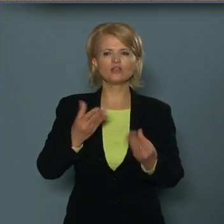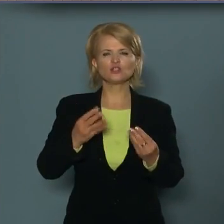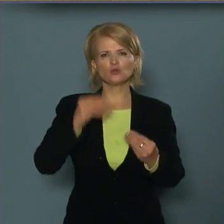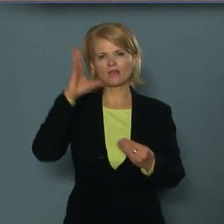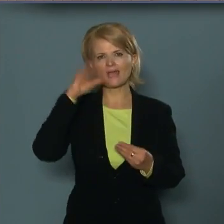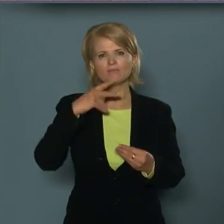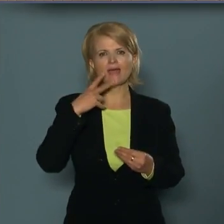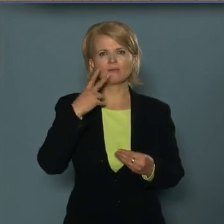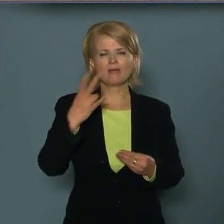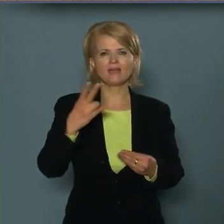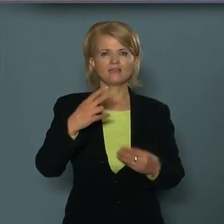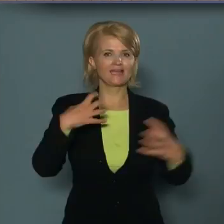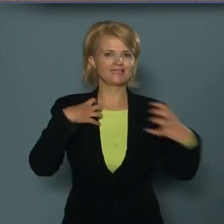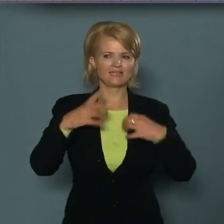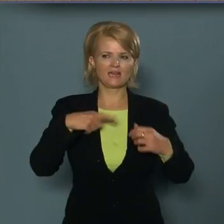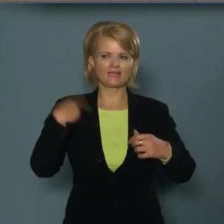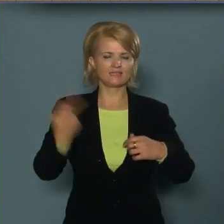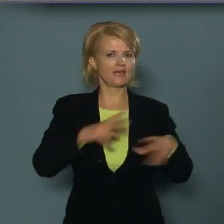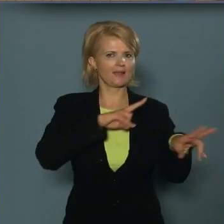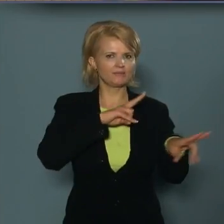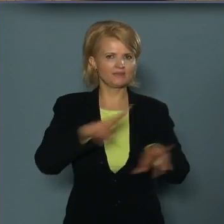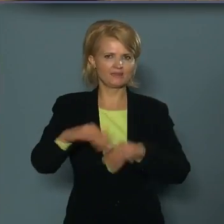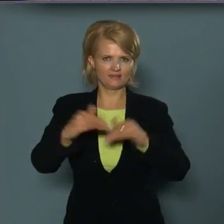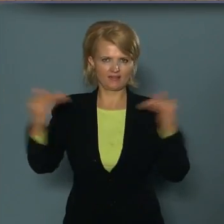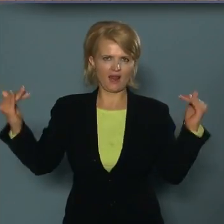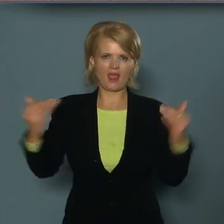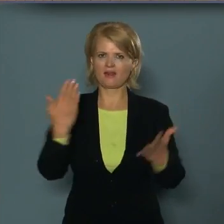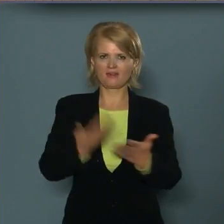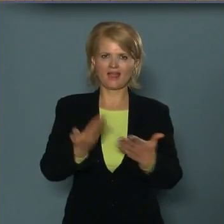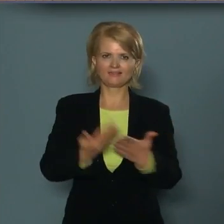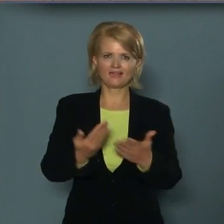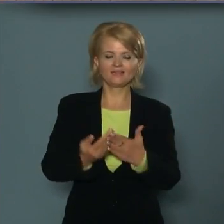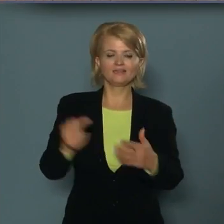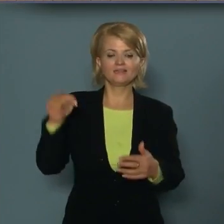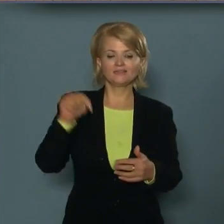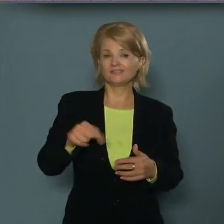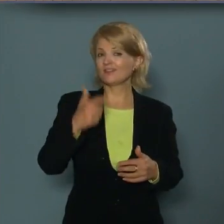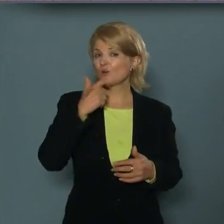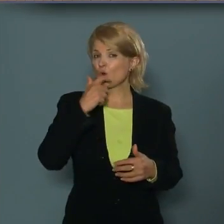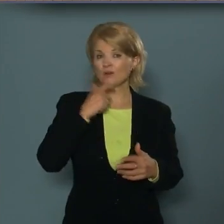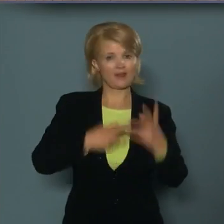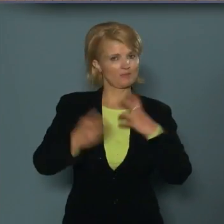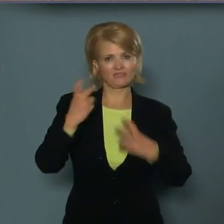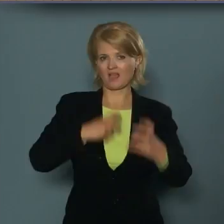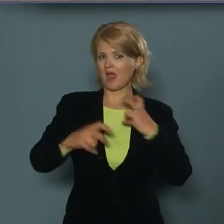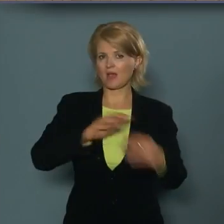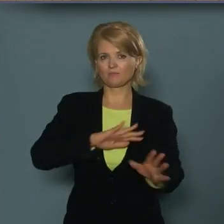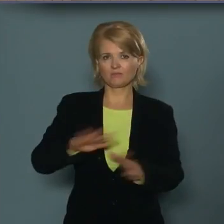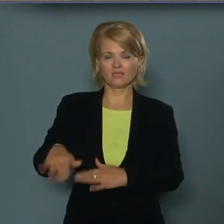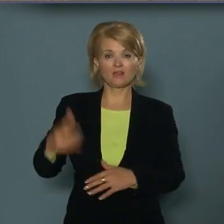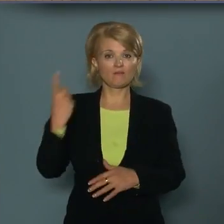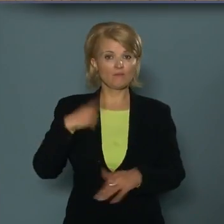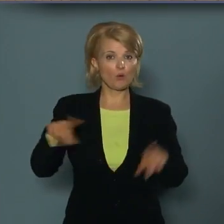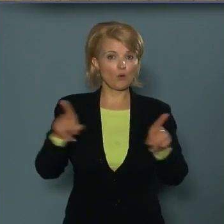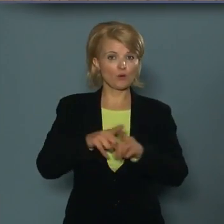sokan megnéznék és megtöltenék a színháztermet, mert itt a kor szinte semmit nem számít. Tehát